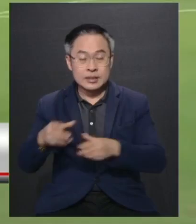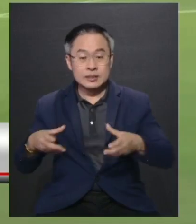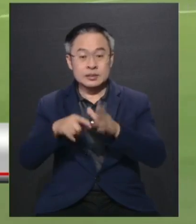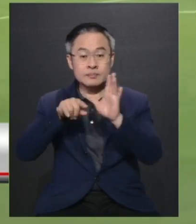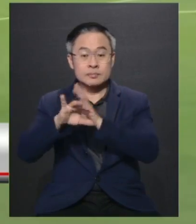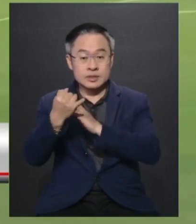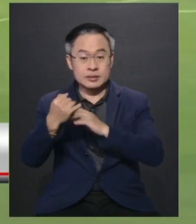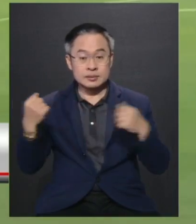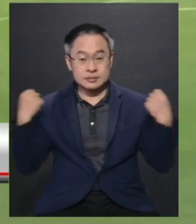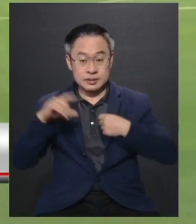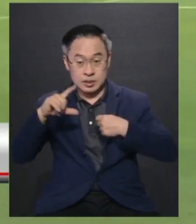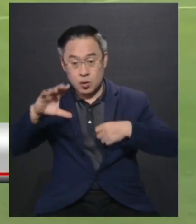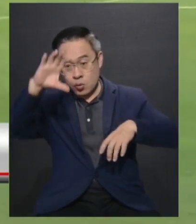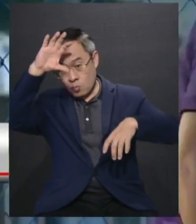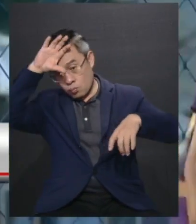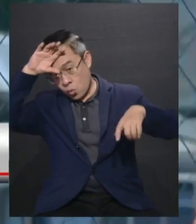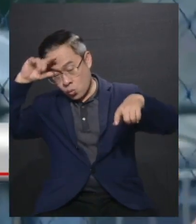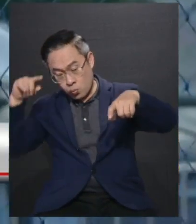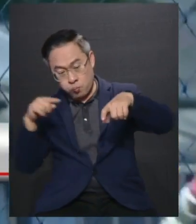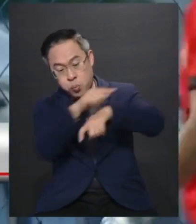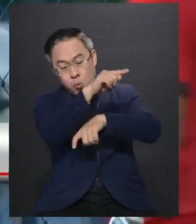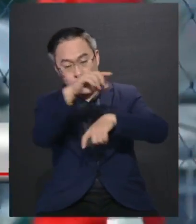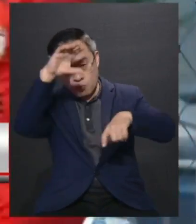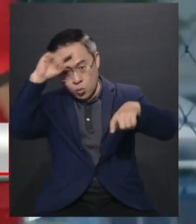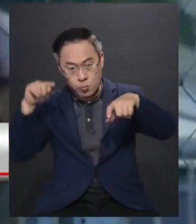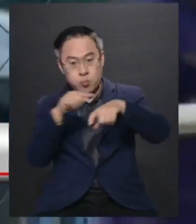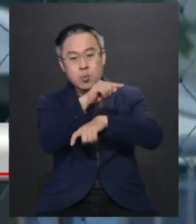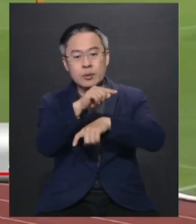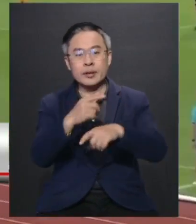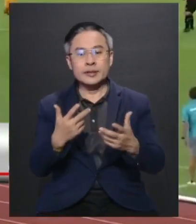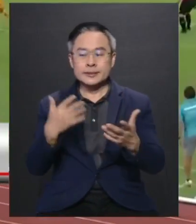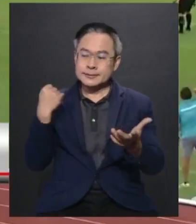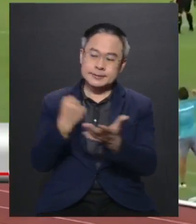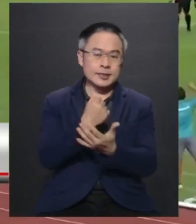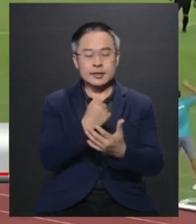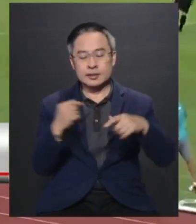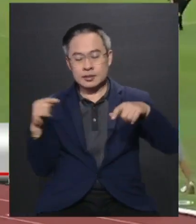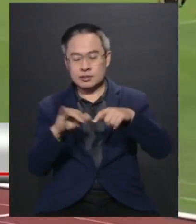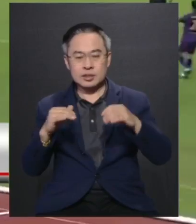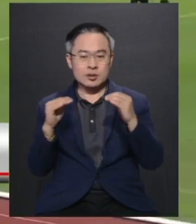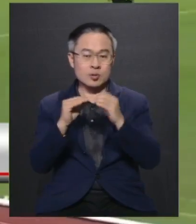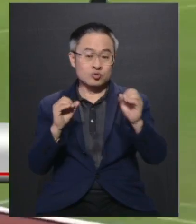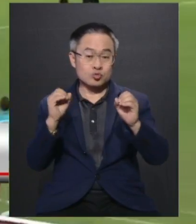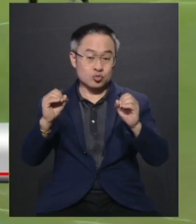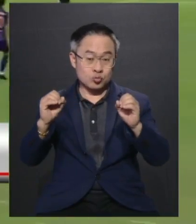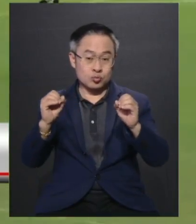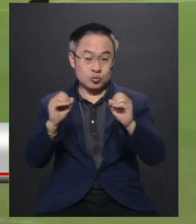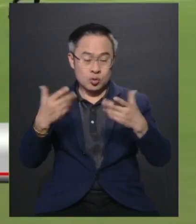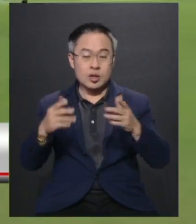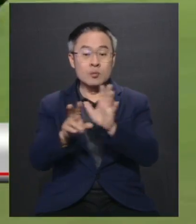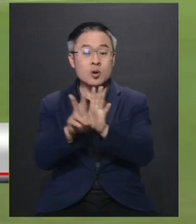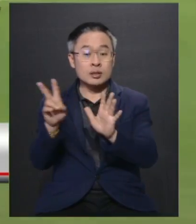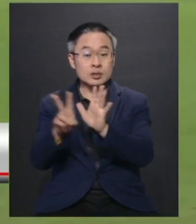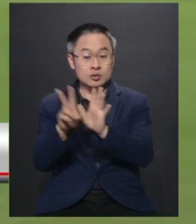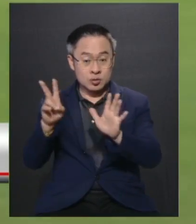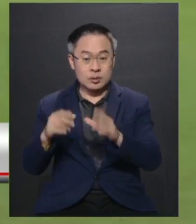ลูอันซานโตสค่ะแต่ว่ามันข้ามคานไปนิดเดียวทำให้จบครึ่งแรกยังคงไม่มีสกอร์นะคะเสมอกัน 0-0ครึ่งหลังค่ะกลาย